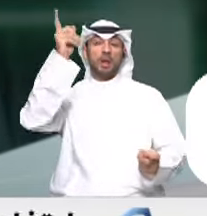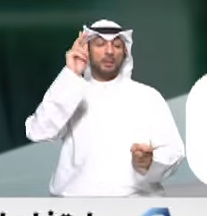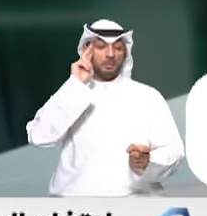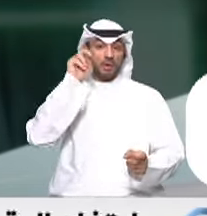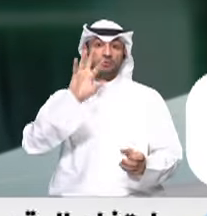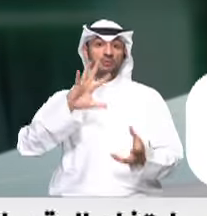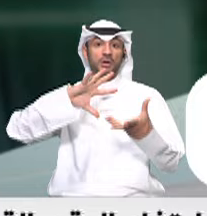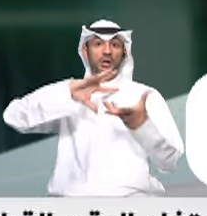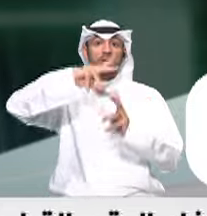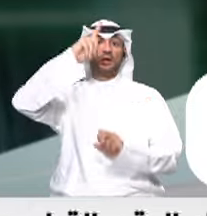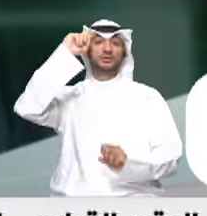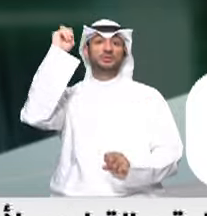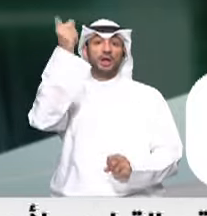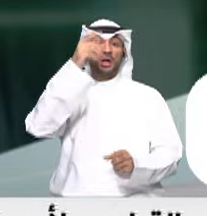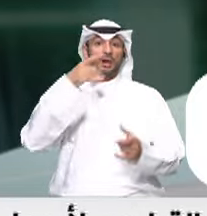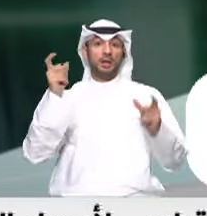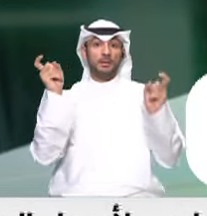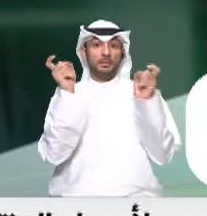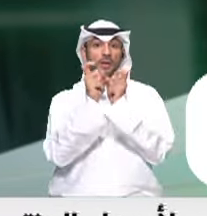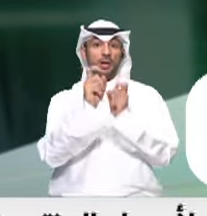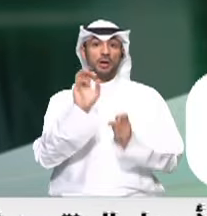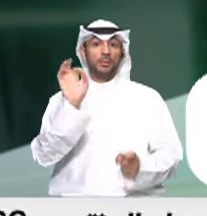العالم بعد منحها تنظيم نسخة